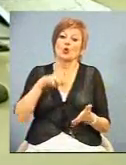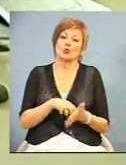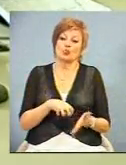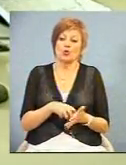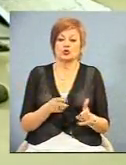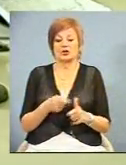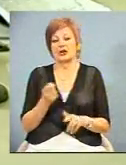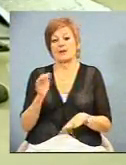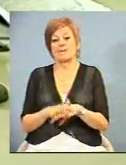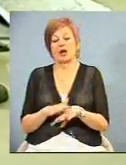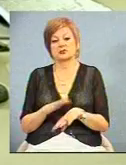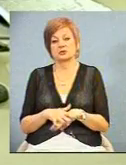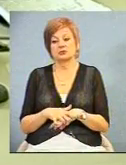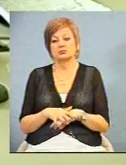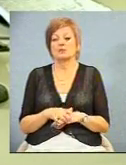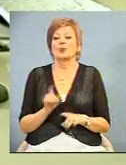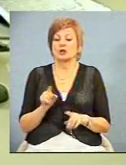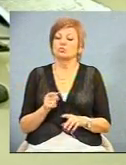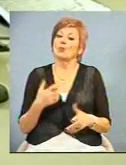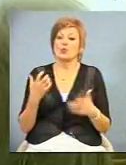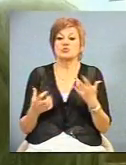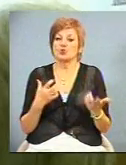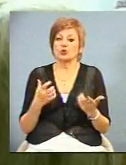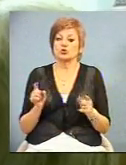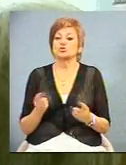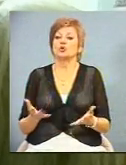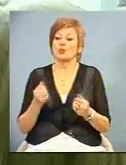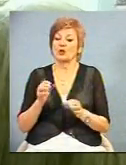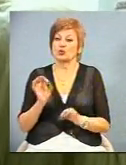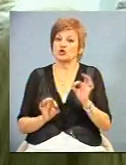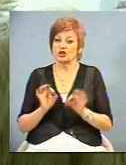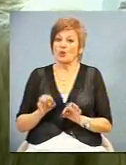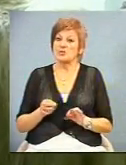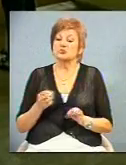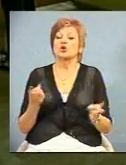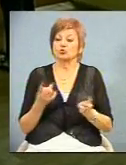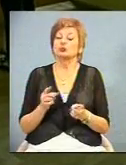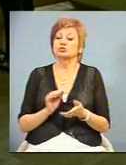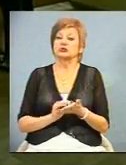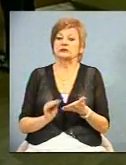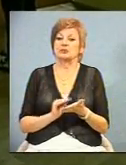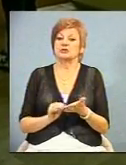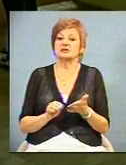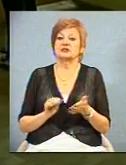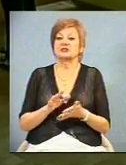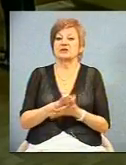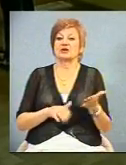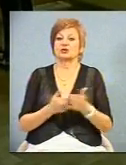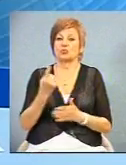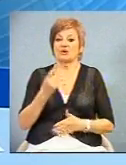ж на банківський рахунок. Закликають поквапитися, щоб отримати компенсацію, потрібно написати заяву до 1